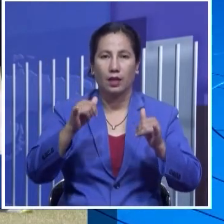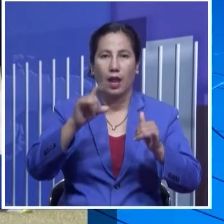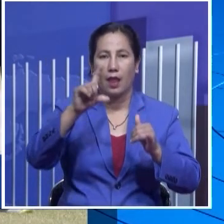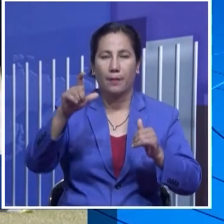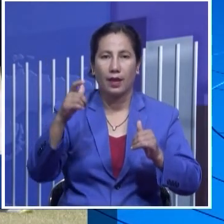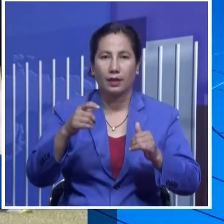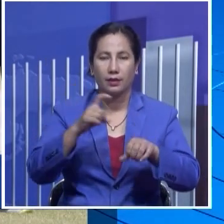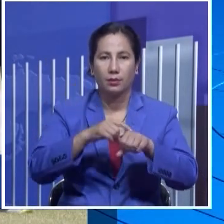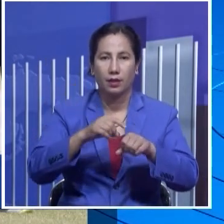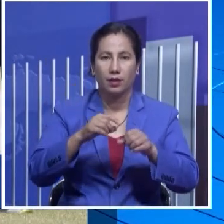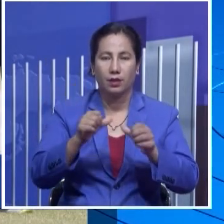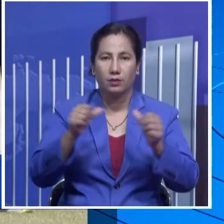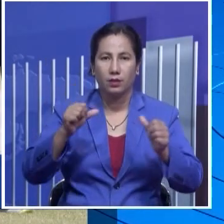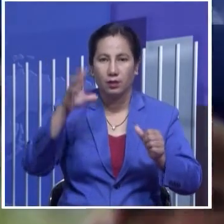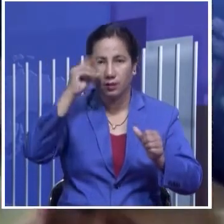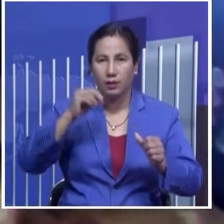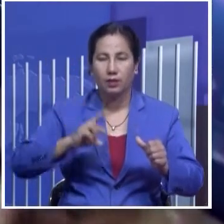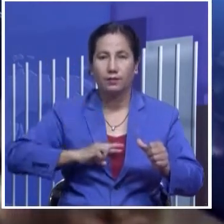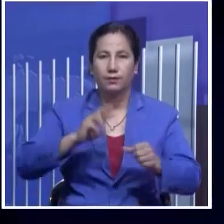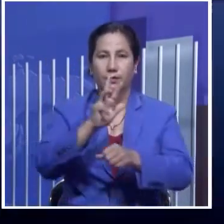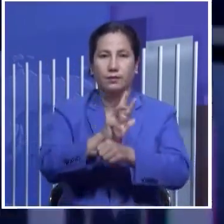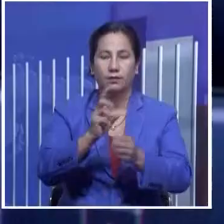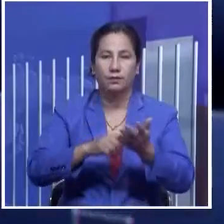नेपाली समयअनुसार राति 9:15 हुने।